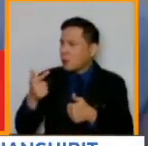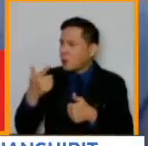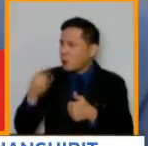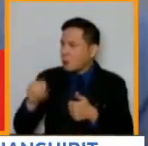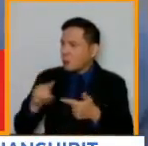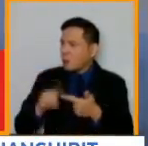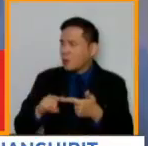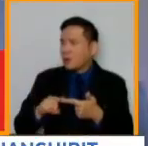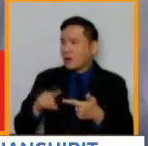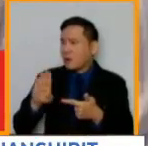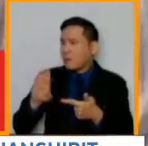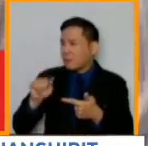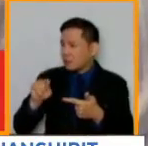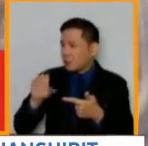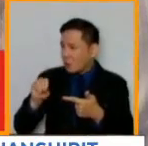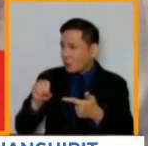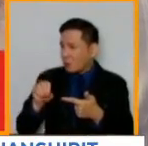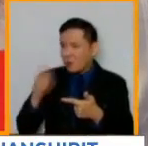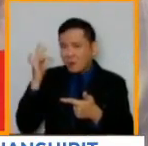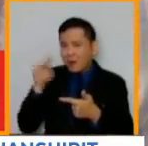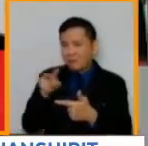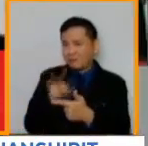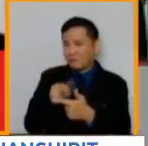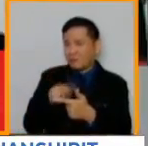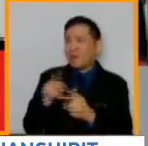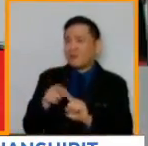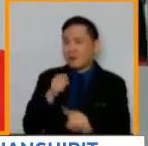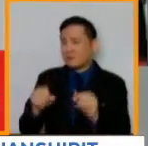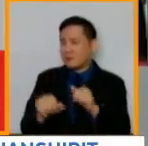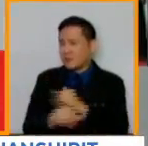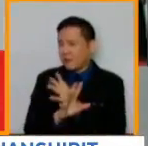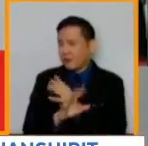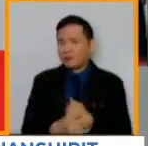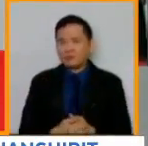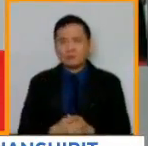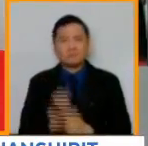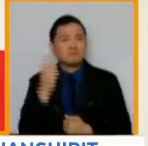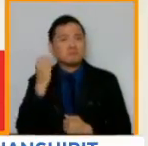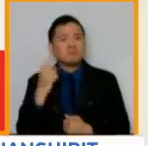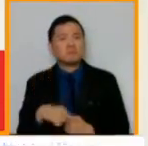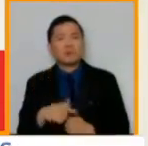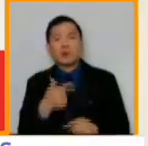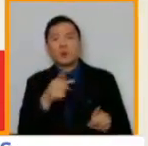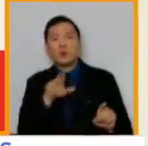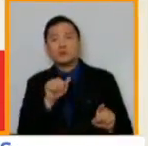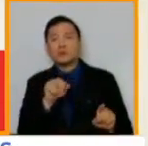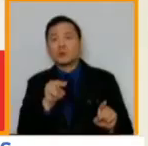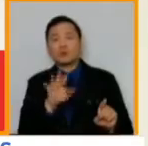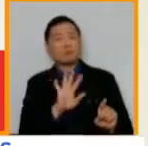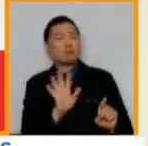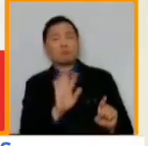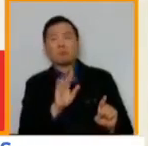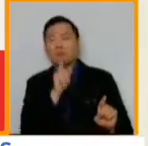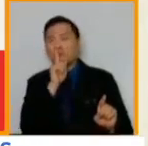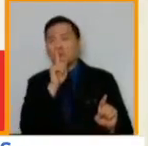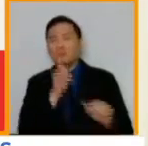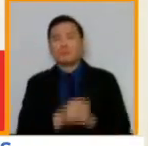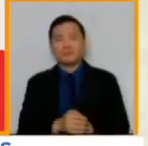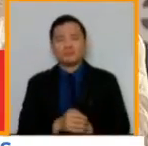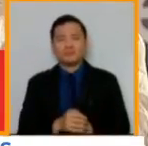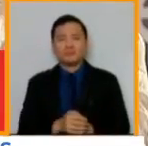Parehong taga Davao ang dalawang senador, pero tumanggi si Guanzon na sagutin ang tanong. Ang kampo ni Go tumangging